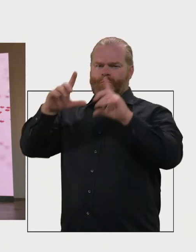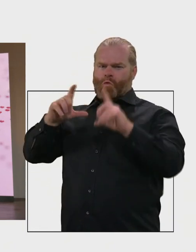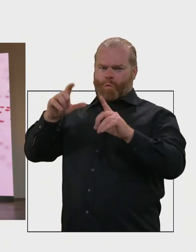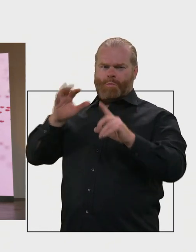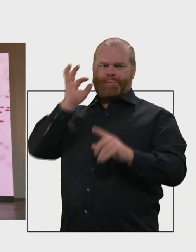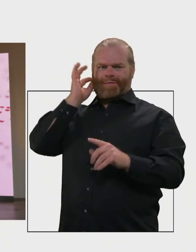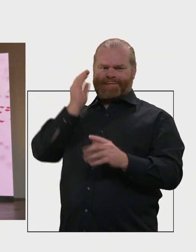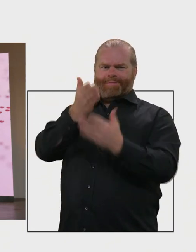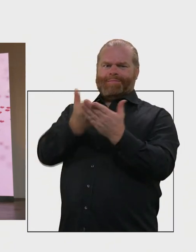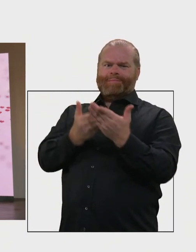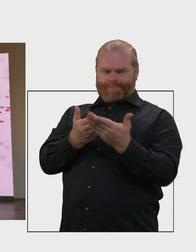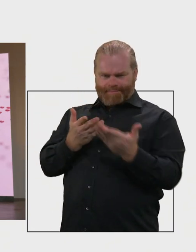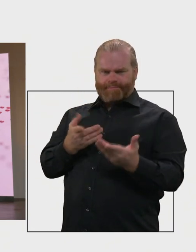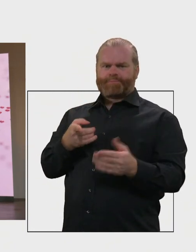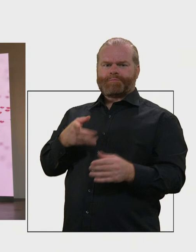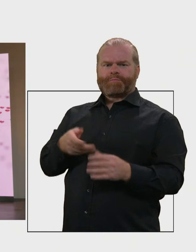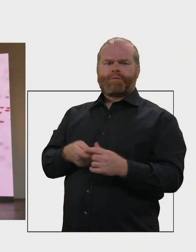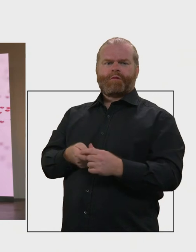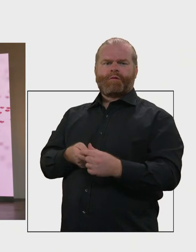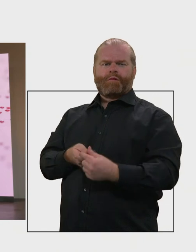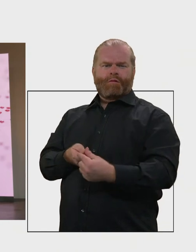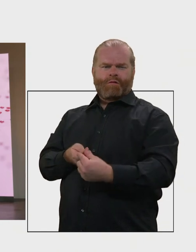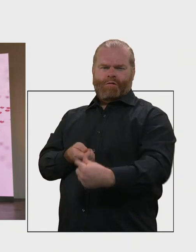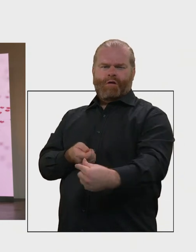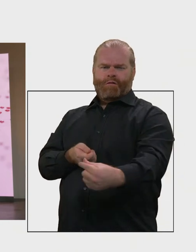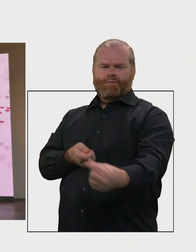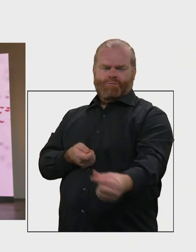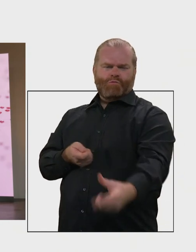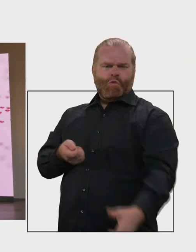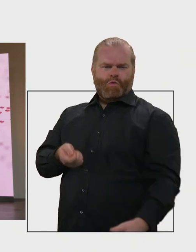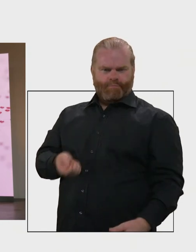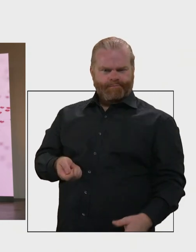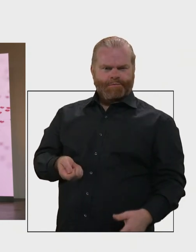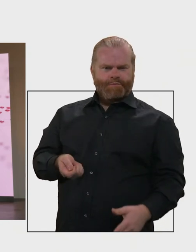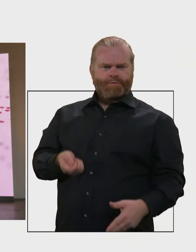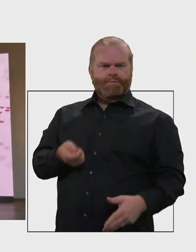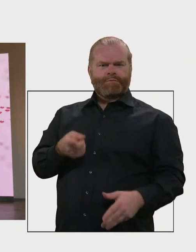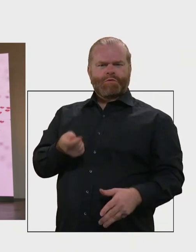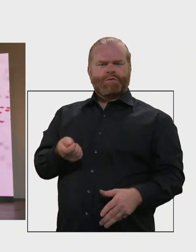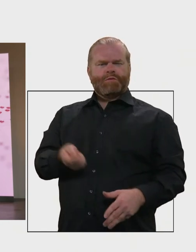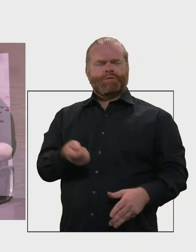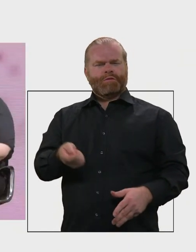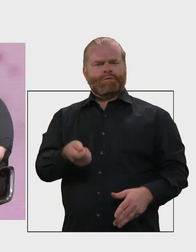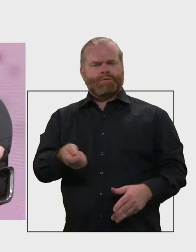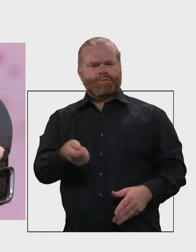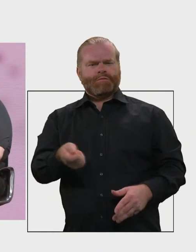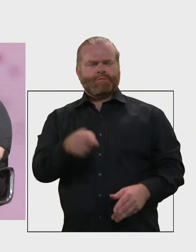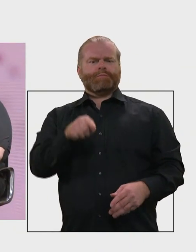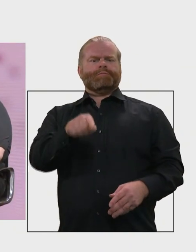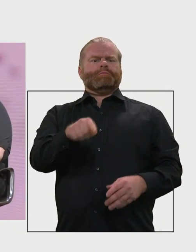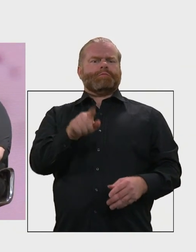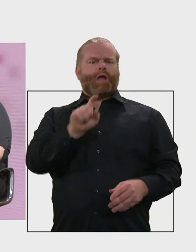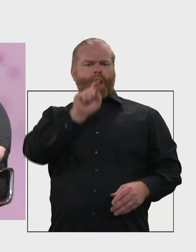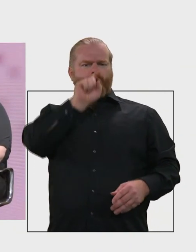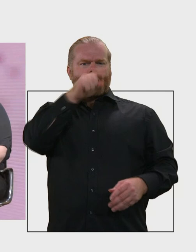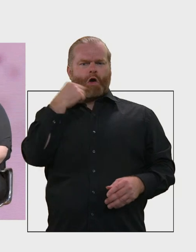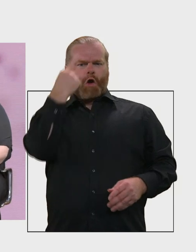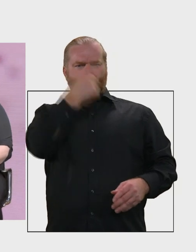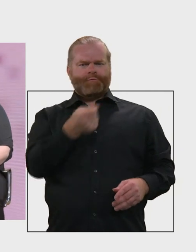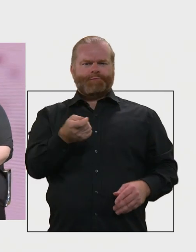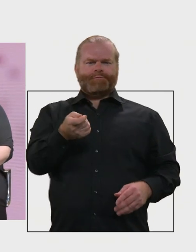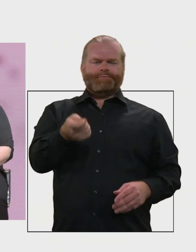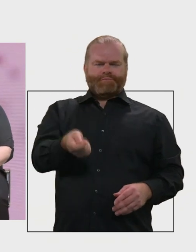ist. Das ertastet gerade, kommt gleich bestimmt, einen Adlerkopf. Und das war ein tolles Projekt mit einer